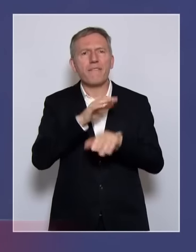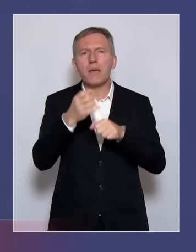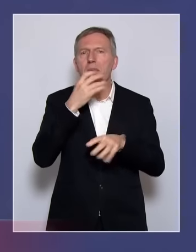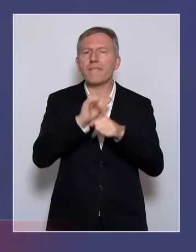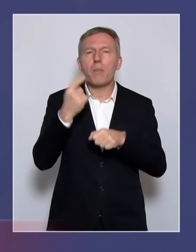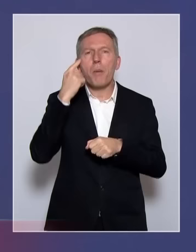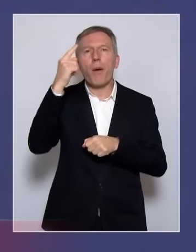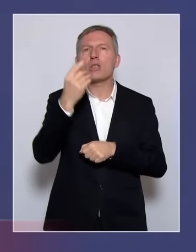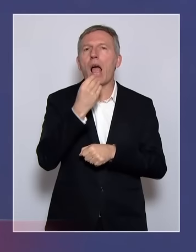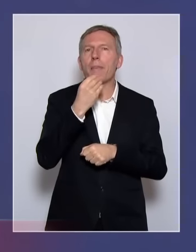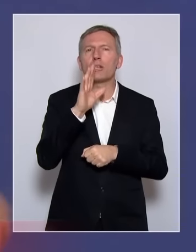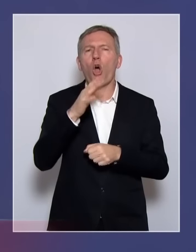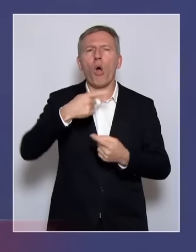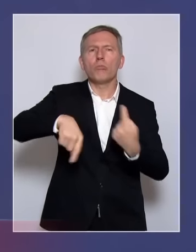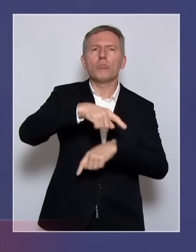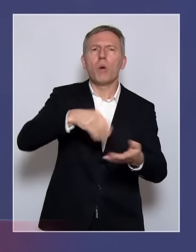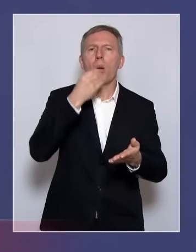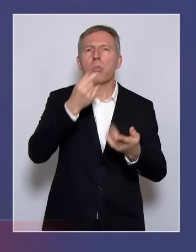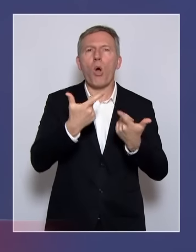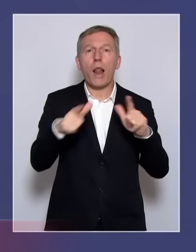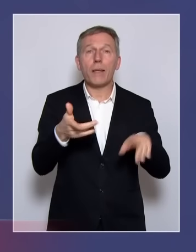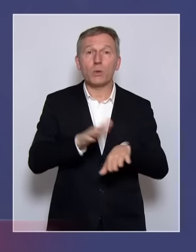Simplement, on pensait que l'alimentation, ça circulerait toujours librement.